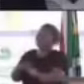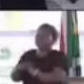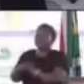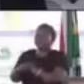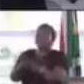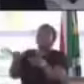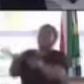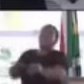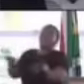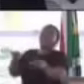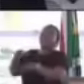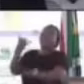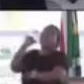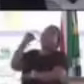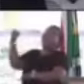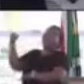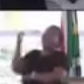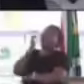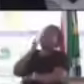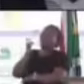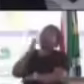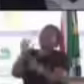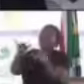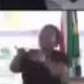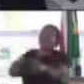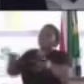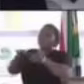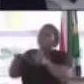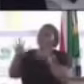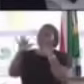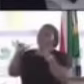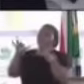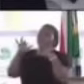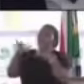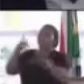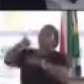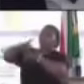bakulendile utshela umlungu ukuthi bakulendile abantu basejozini hamba utshala imali yakho lapha